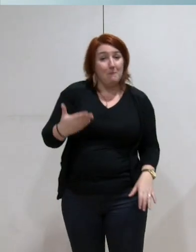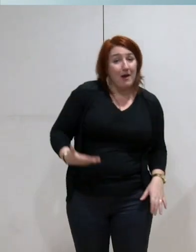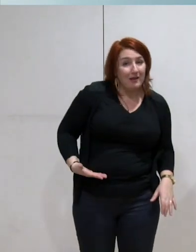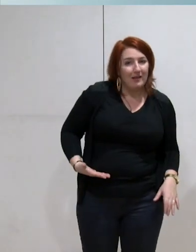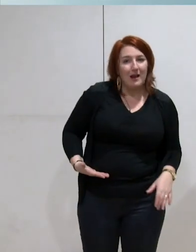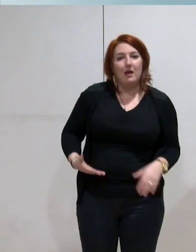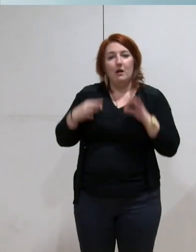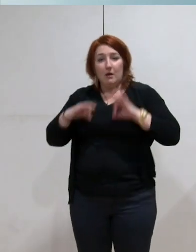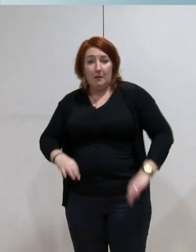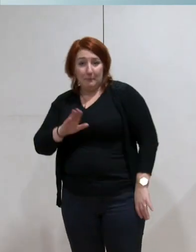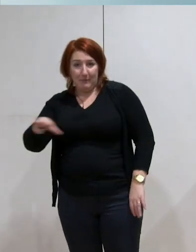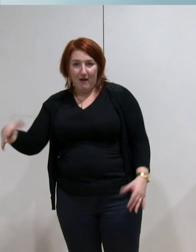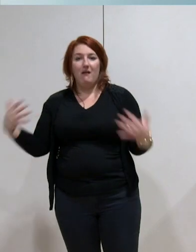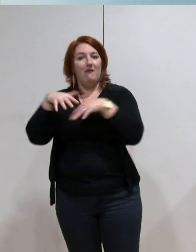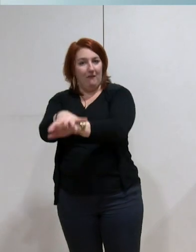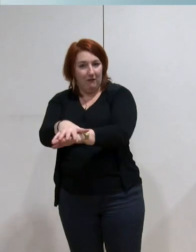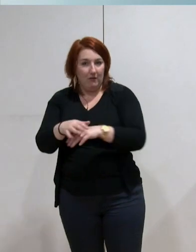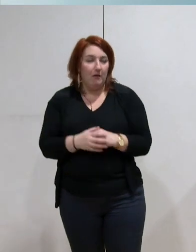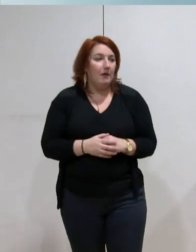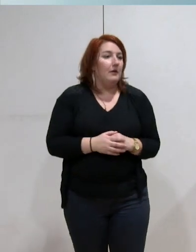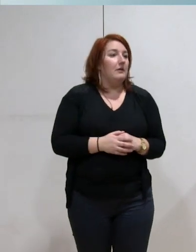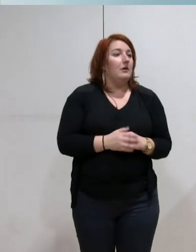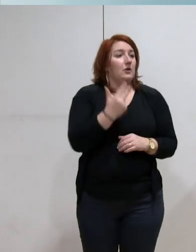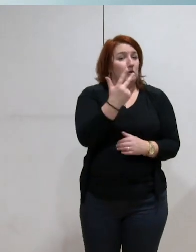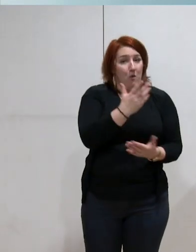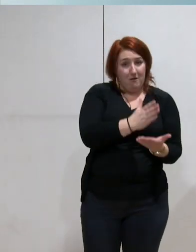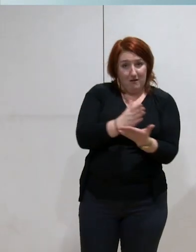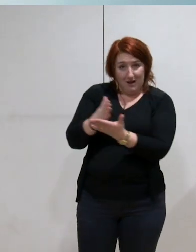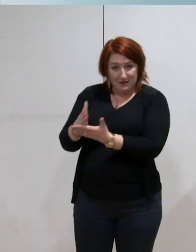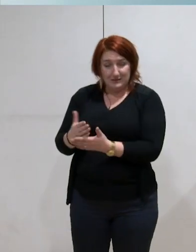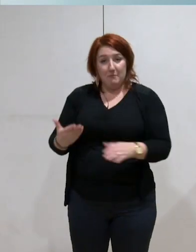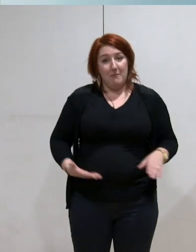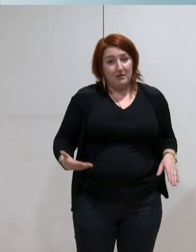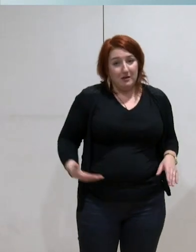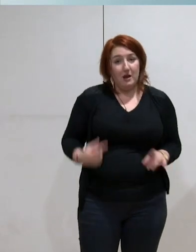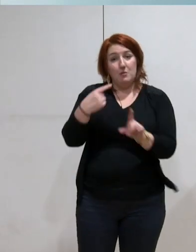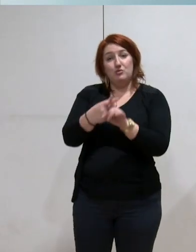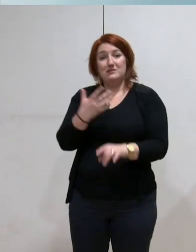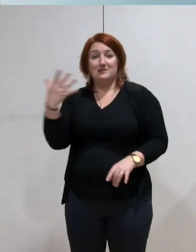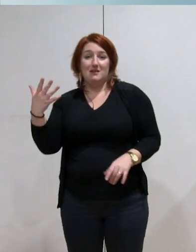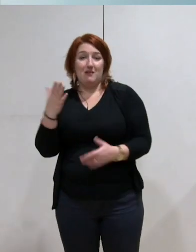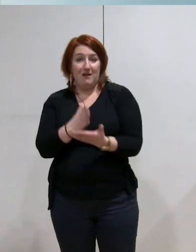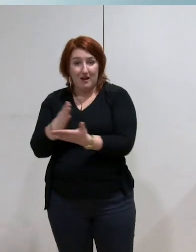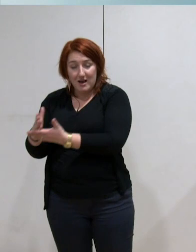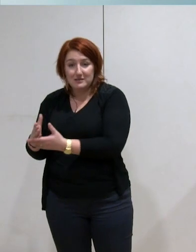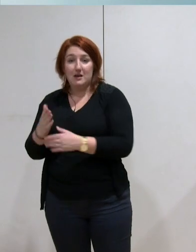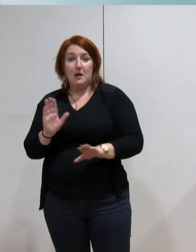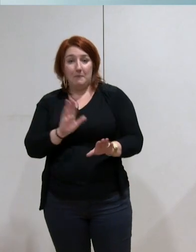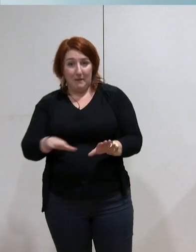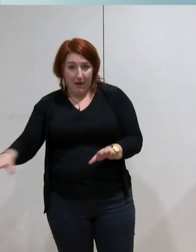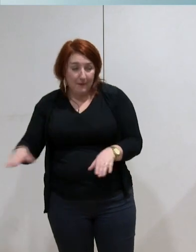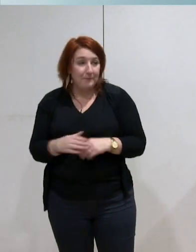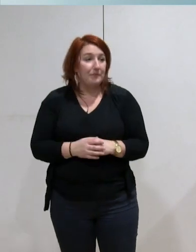créer trois classes de plus sur ce site passant ainsi de TR à trois classes maternelles et à cinq classes primaires vous proposez ici installation de